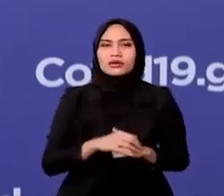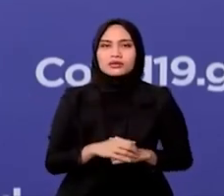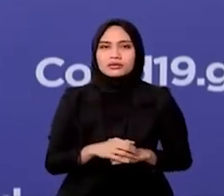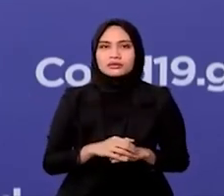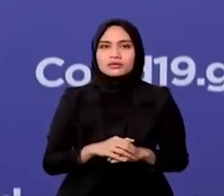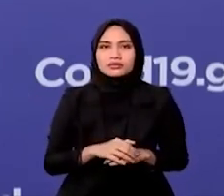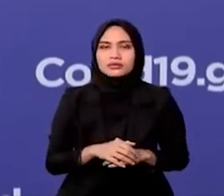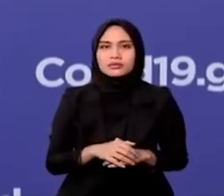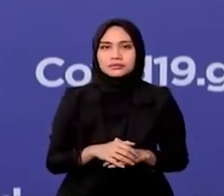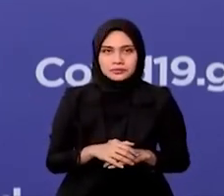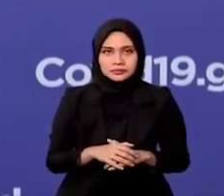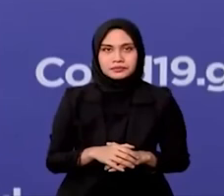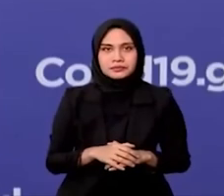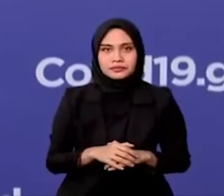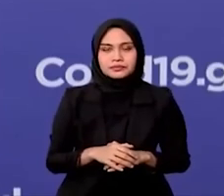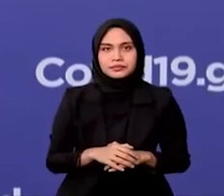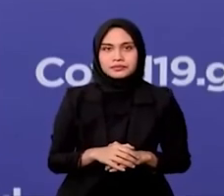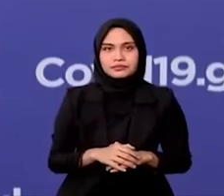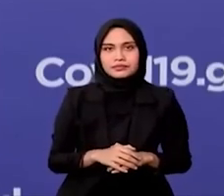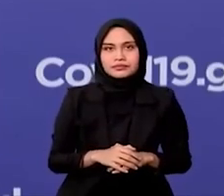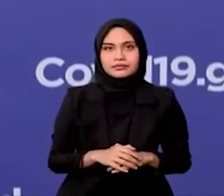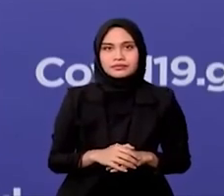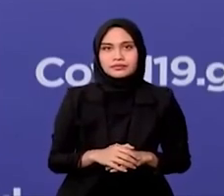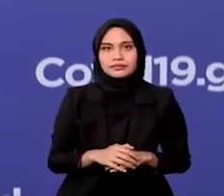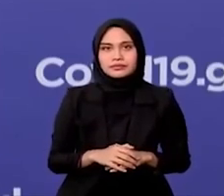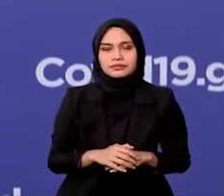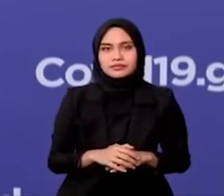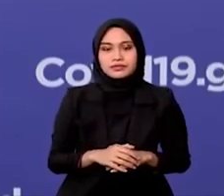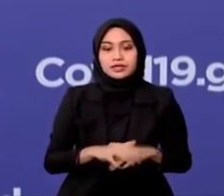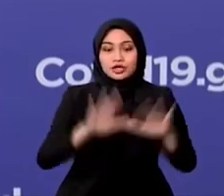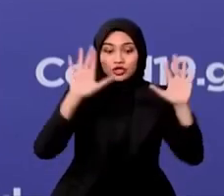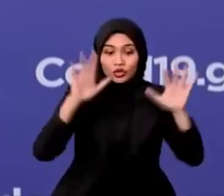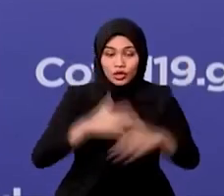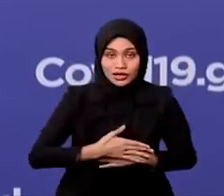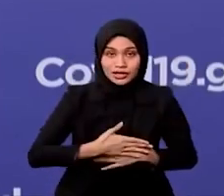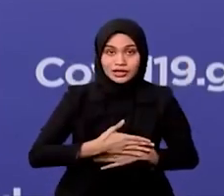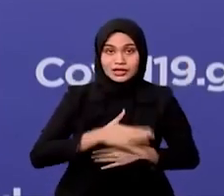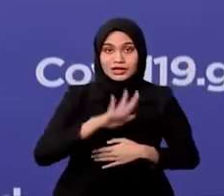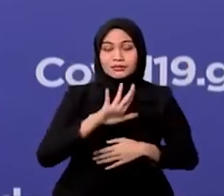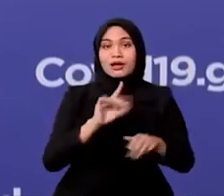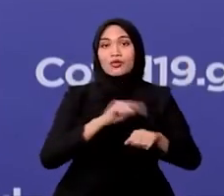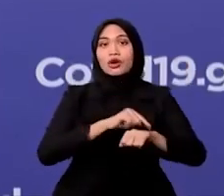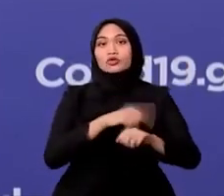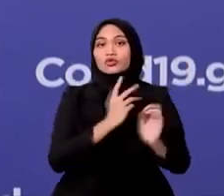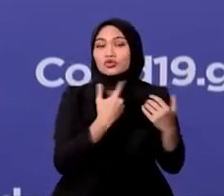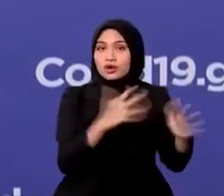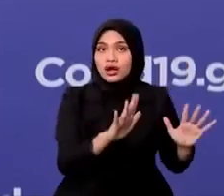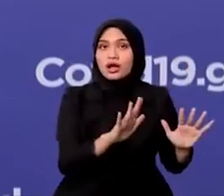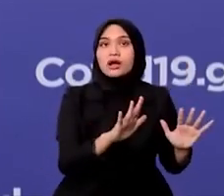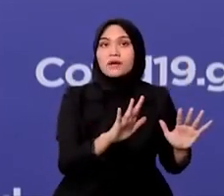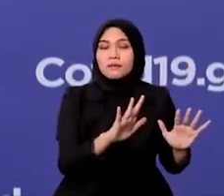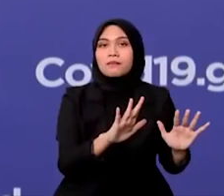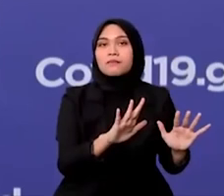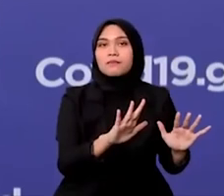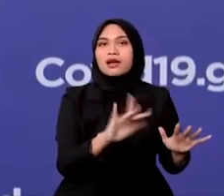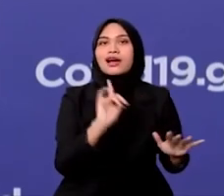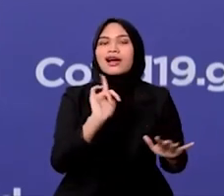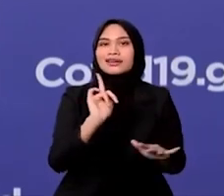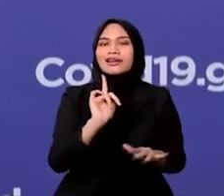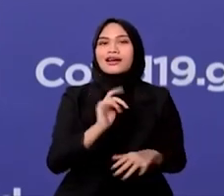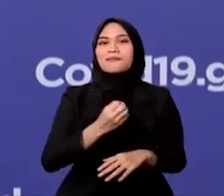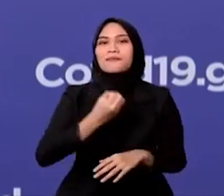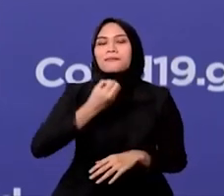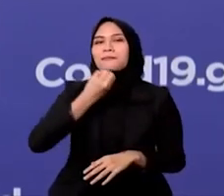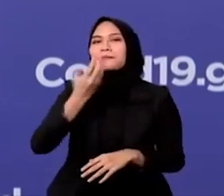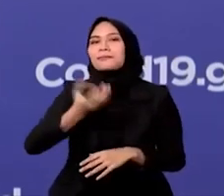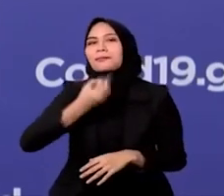setiap habis salat lima waktu di masjid kecil maka disampaikan pesan kepada